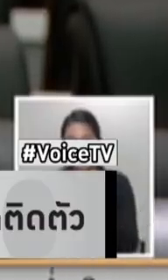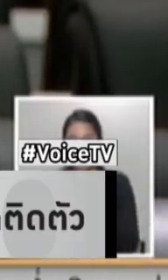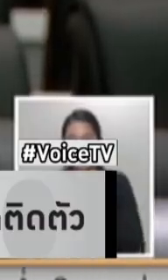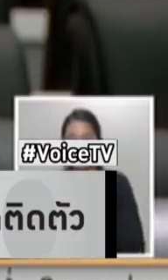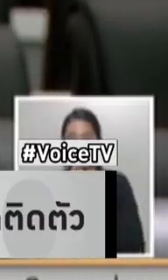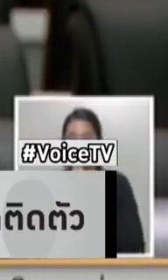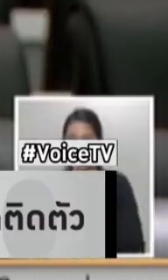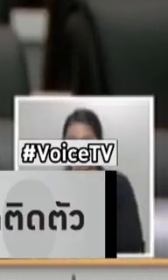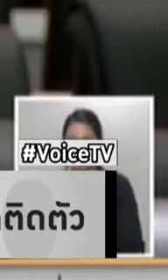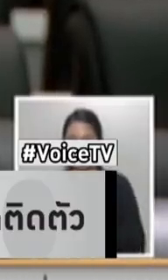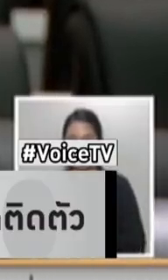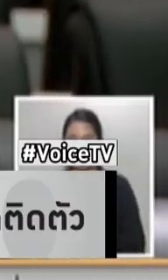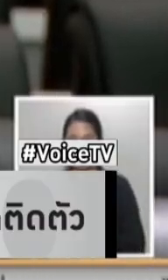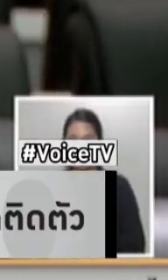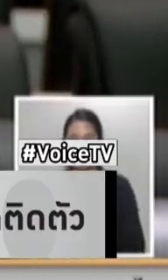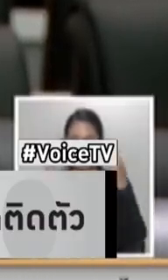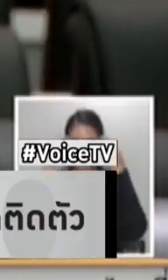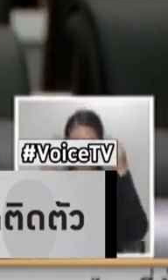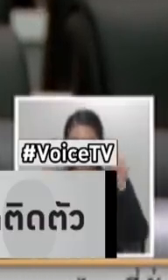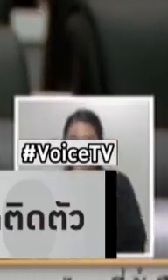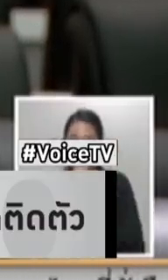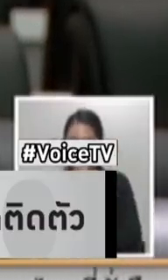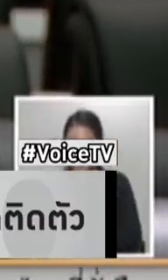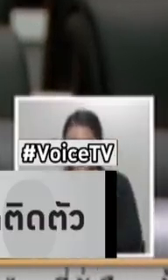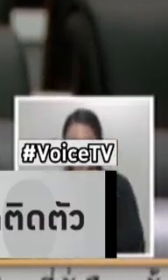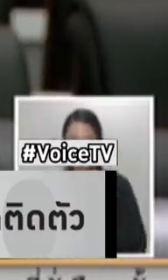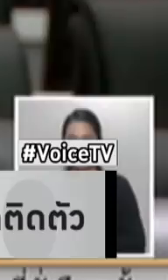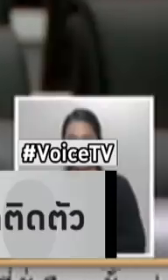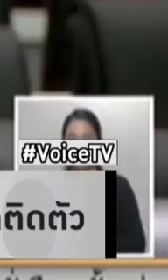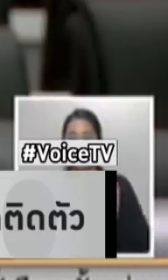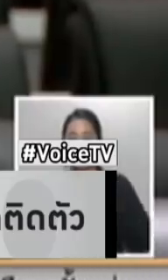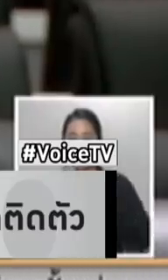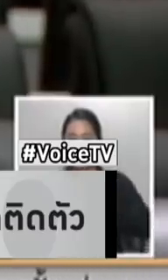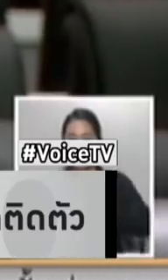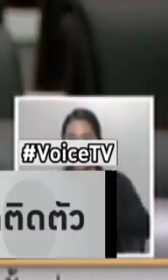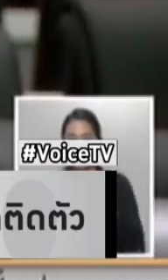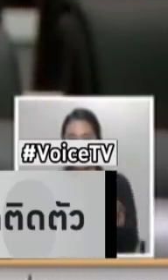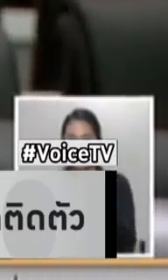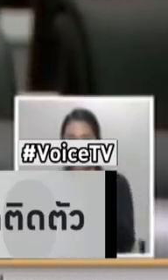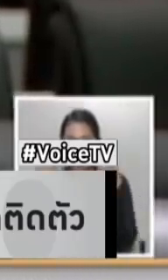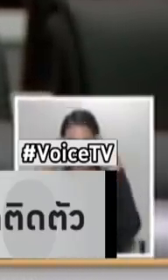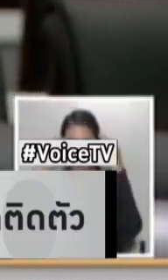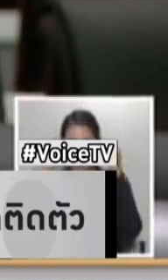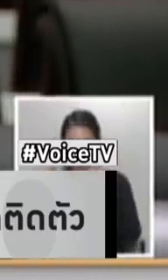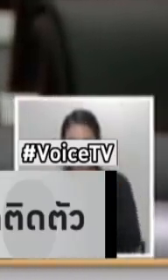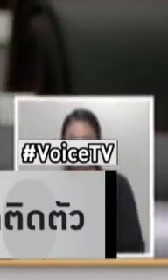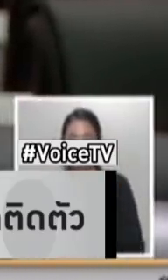ามท่านนายกนะผ่านท่านประธานไปผ่านผู้ที่ตอบแทนเนี่ยนะว่